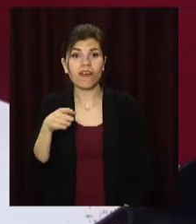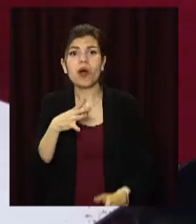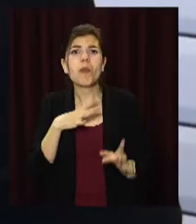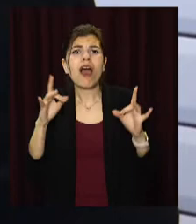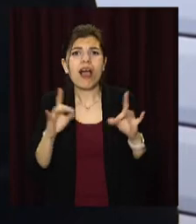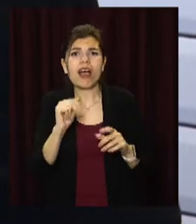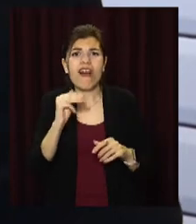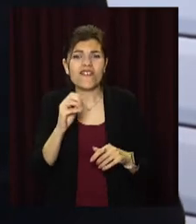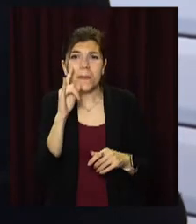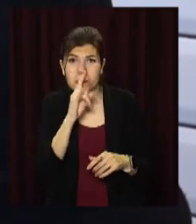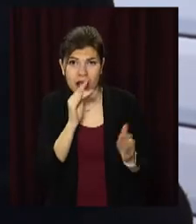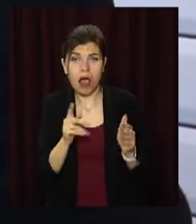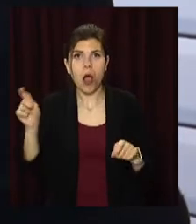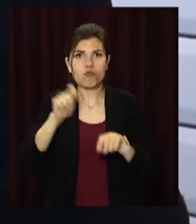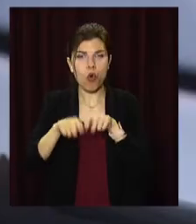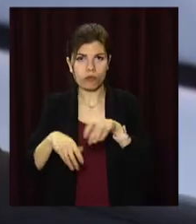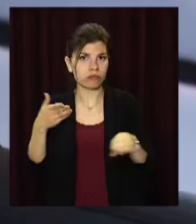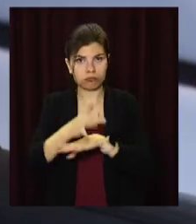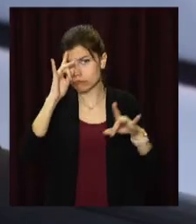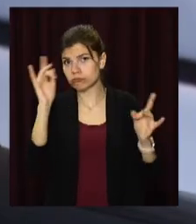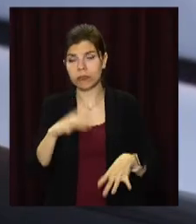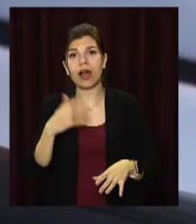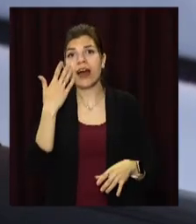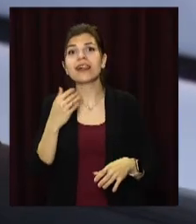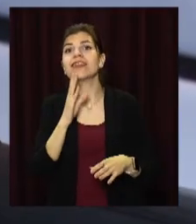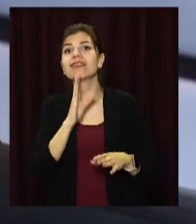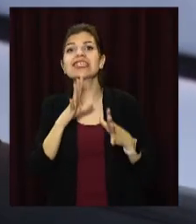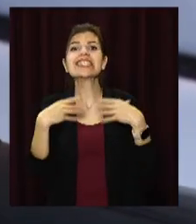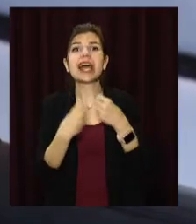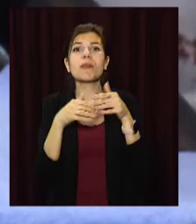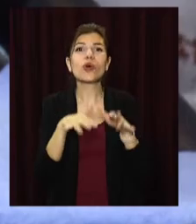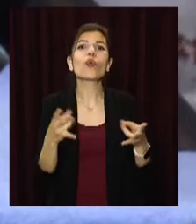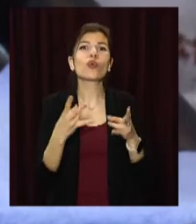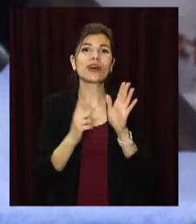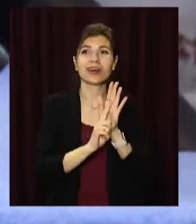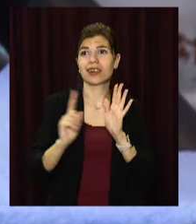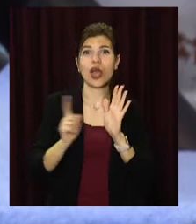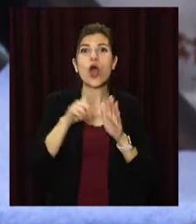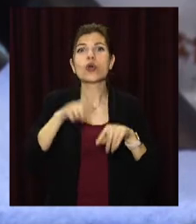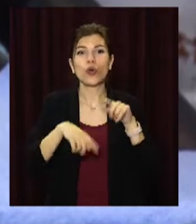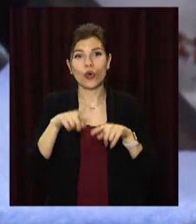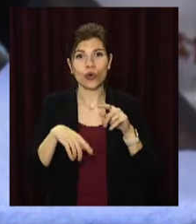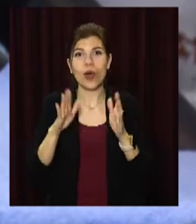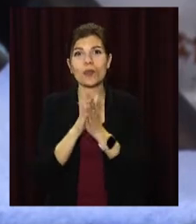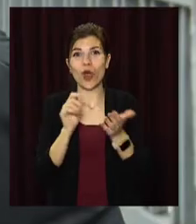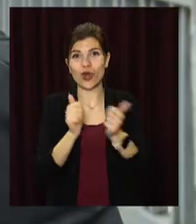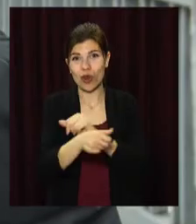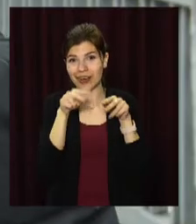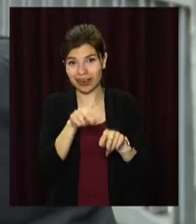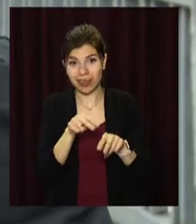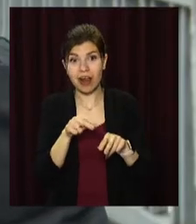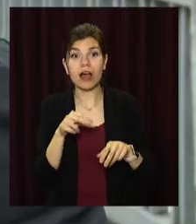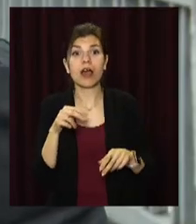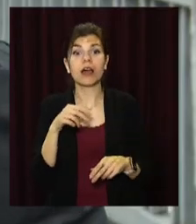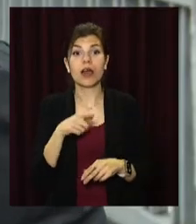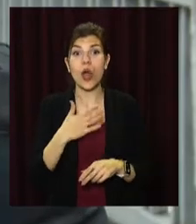кафетерій. Розповідає, перевірка нагрянула, коли власниця вийшла по сімейних справах та попросила родичку її підмінити. Та